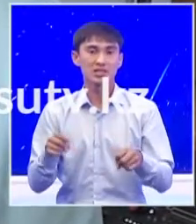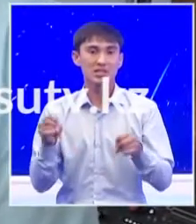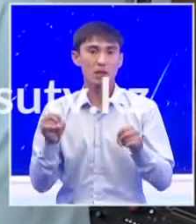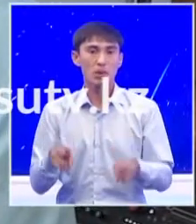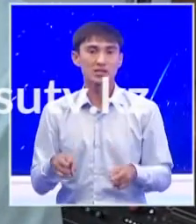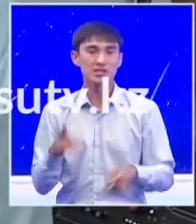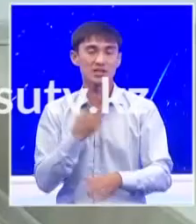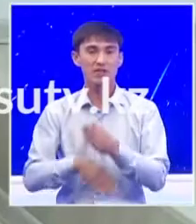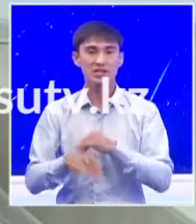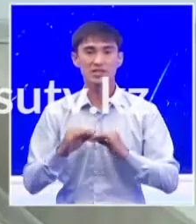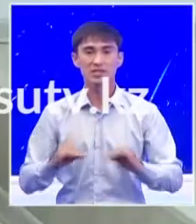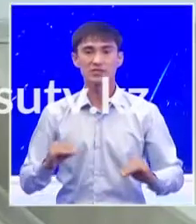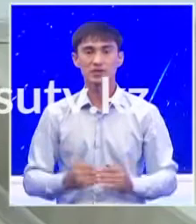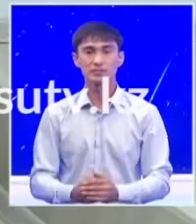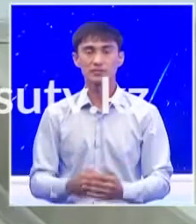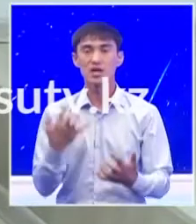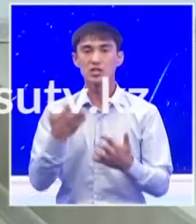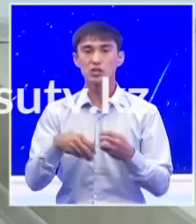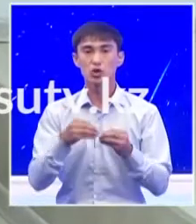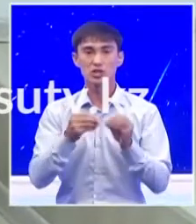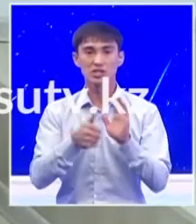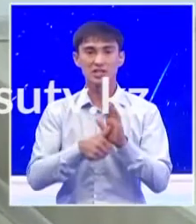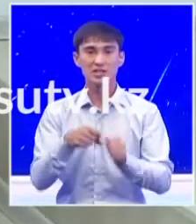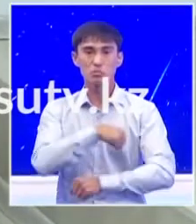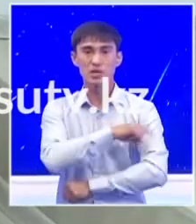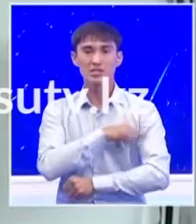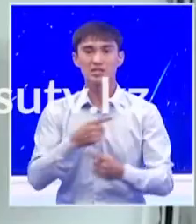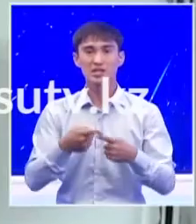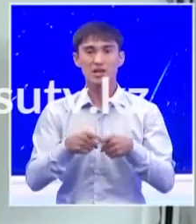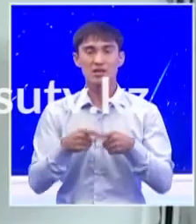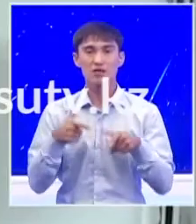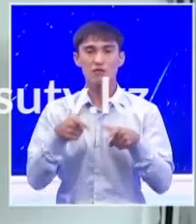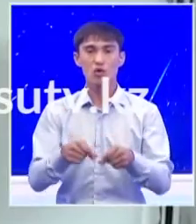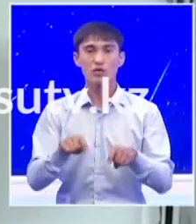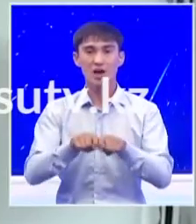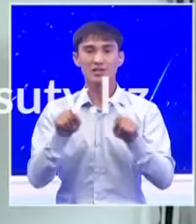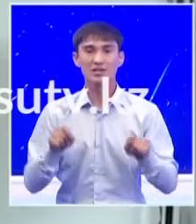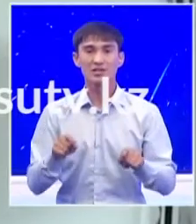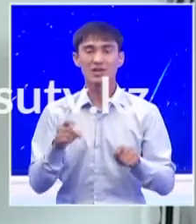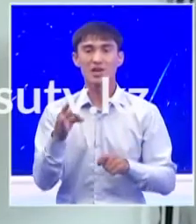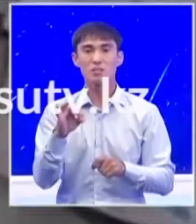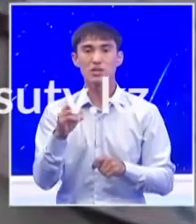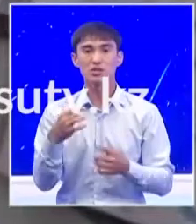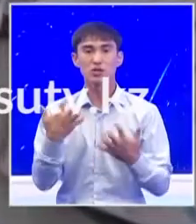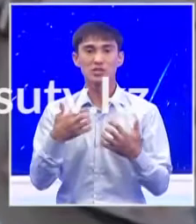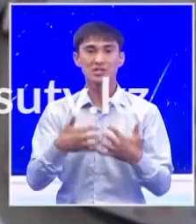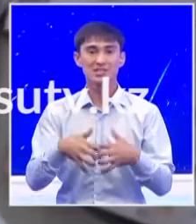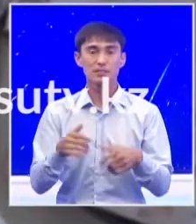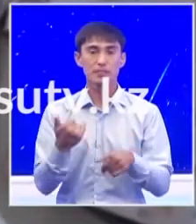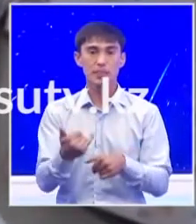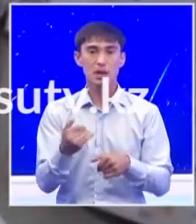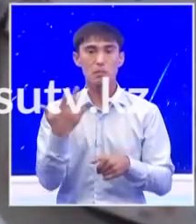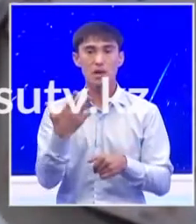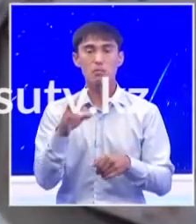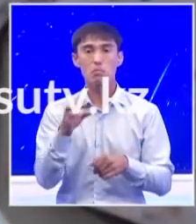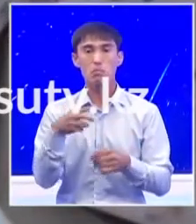с детства. В число 16 единиц медицинской техники входит открытая реанимационная система, 5 витальных мониторов